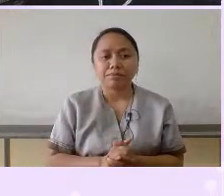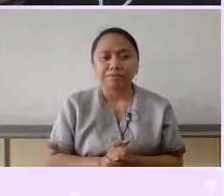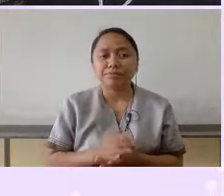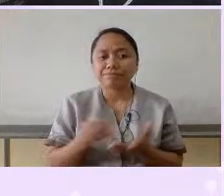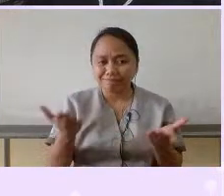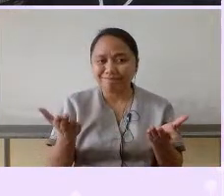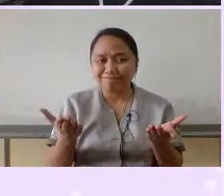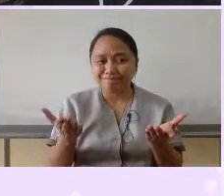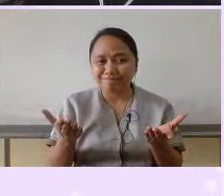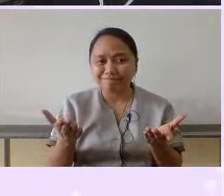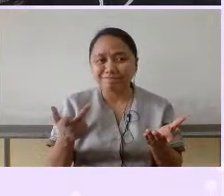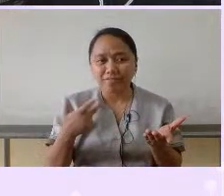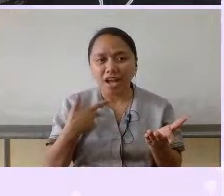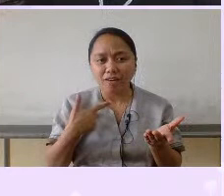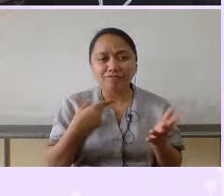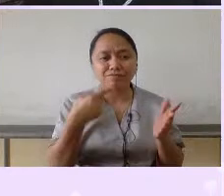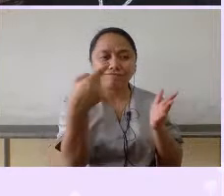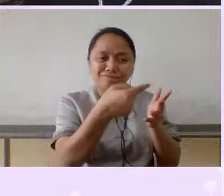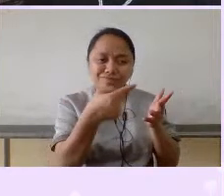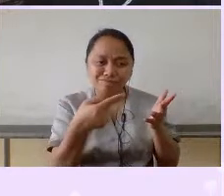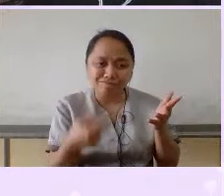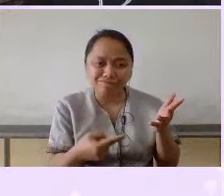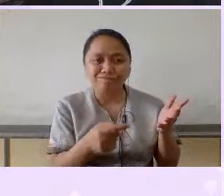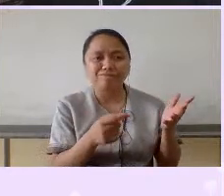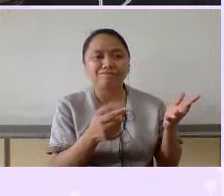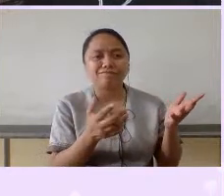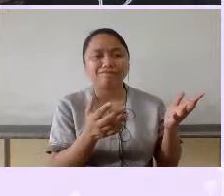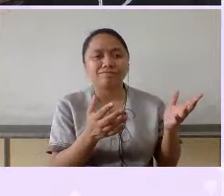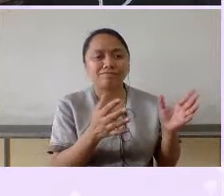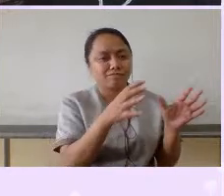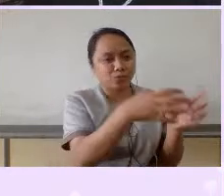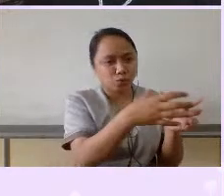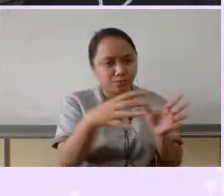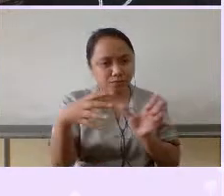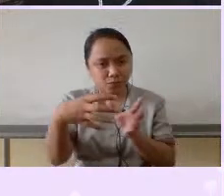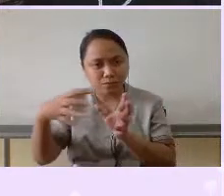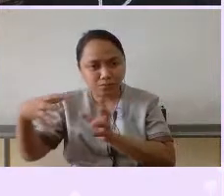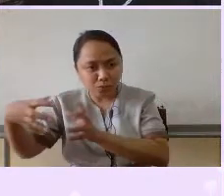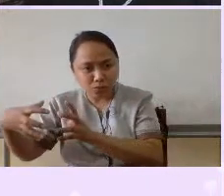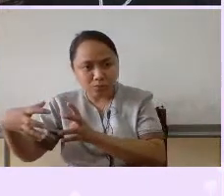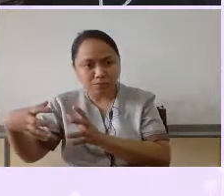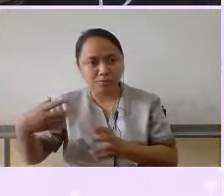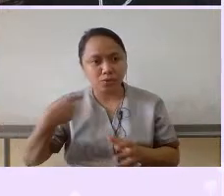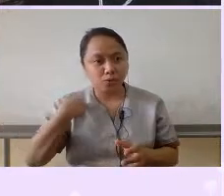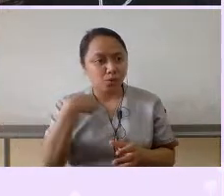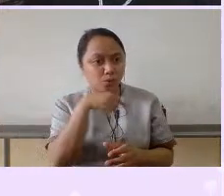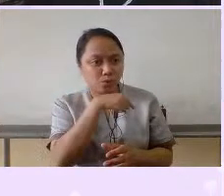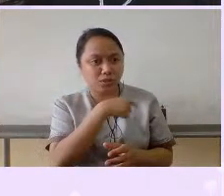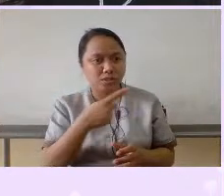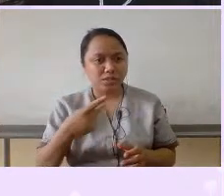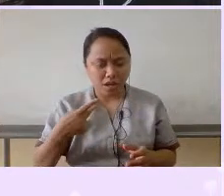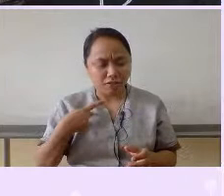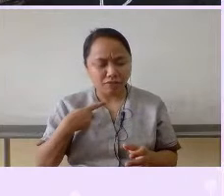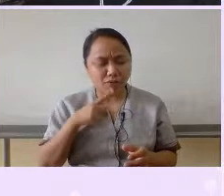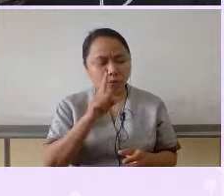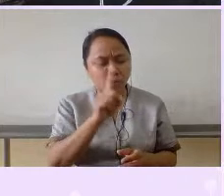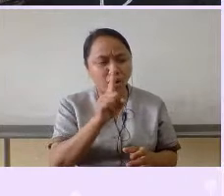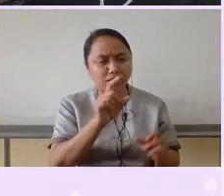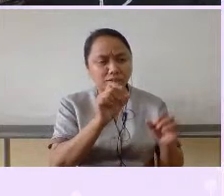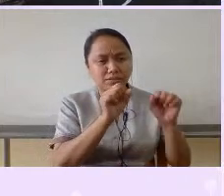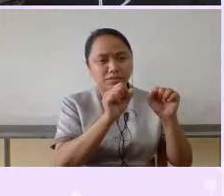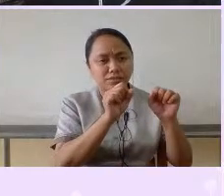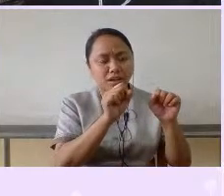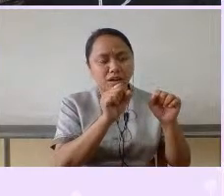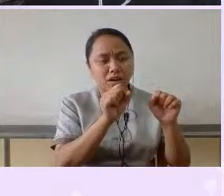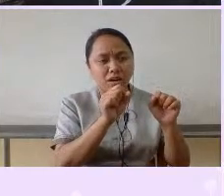pong several sections doon na yung isa po doon ay sa food security and productive